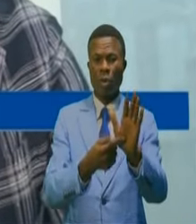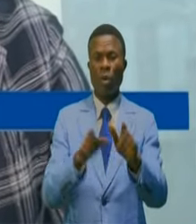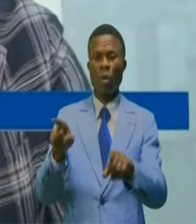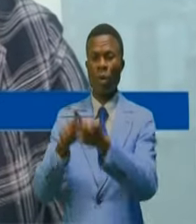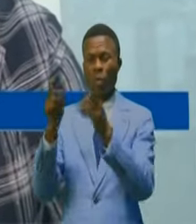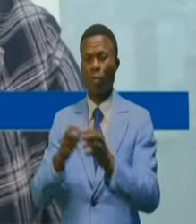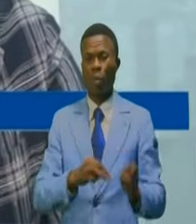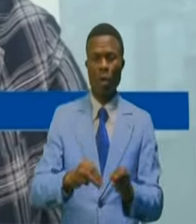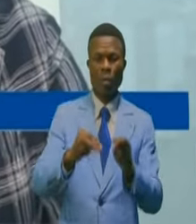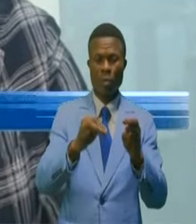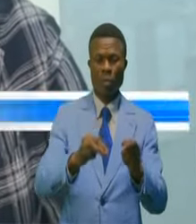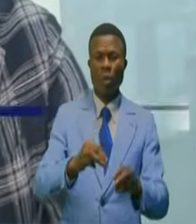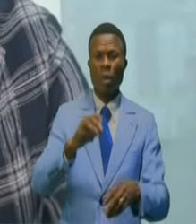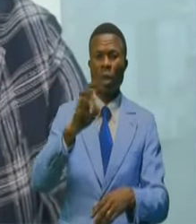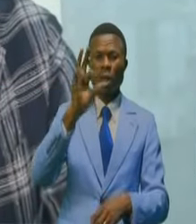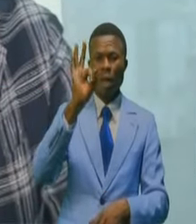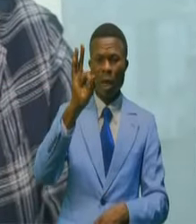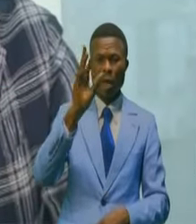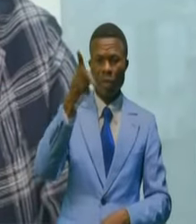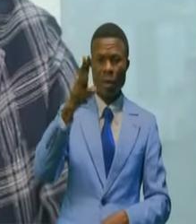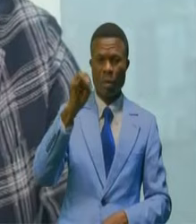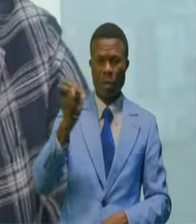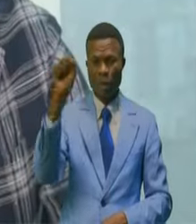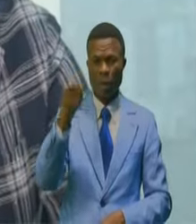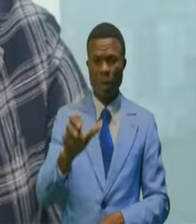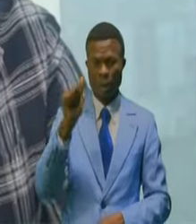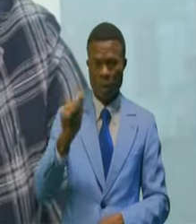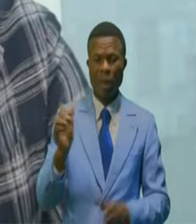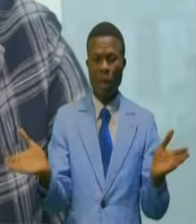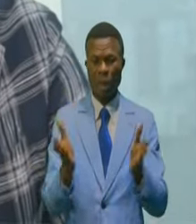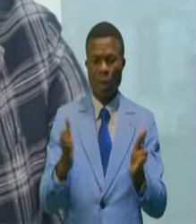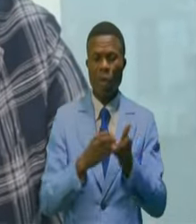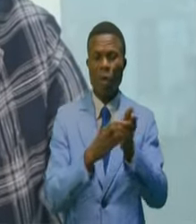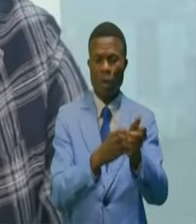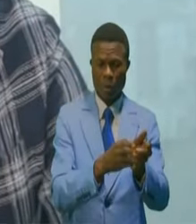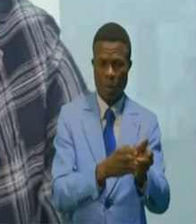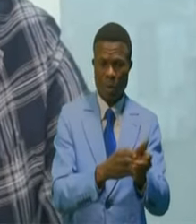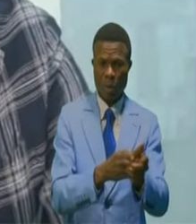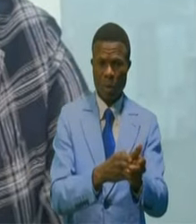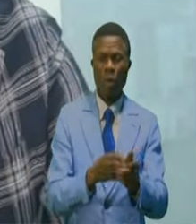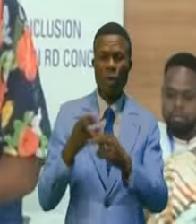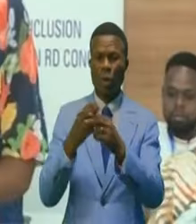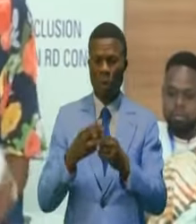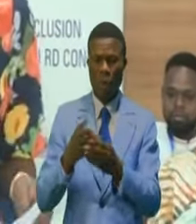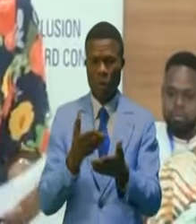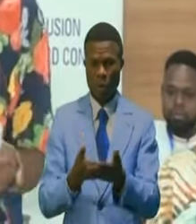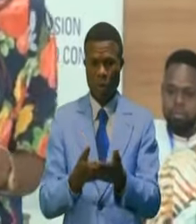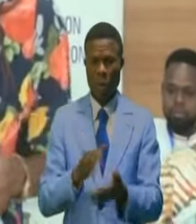La stratégie du FPMSA est de renforcer le noyau dur qui est les fonds propres.